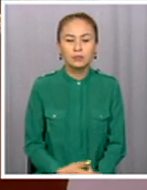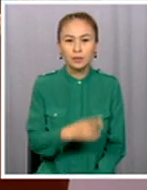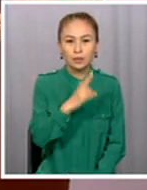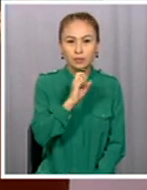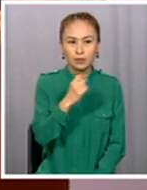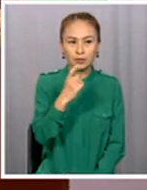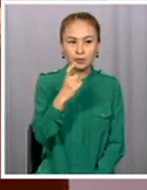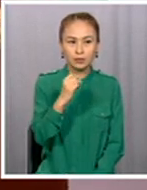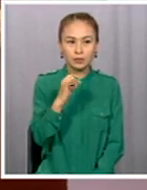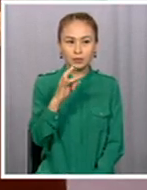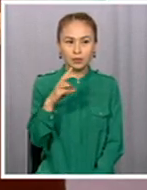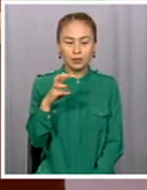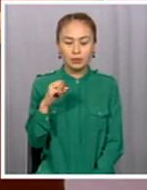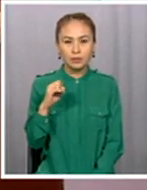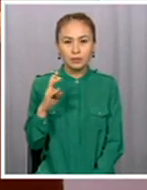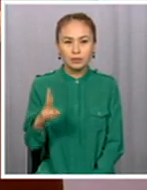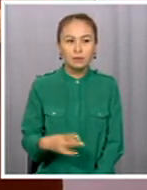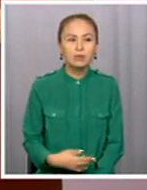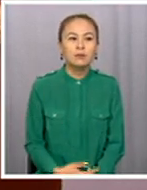Қаһарман.